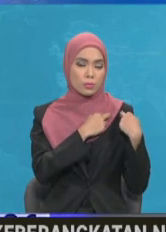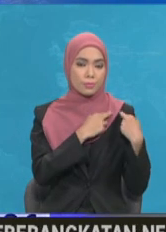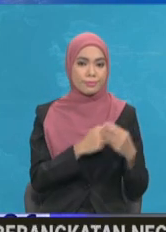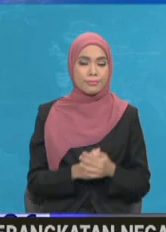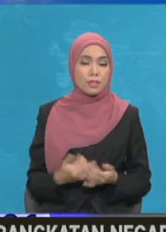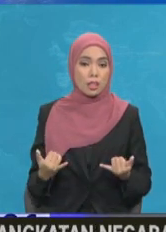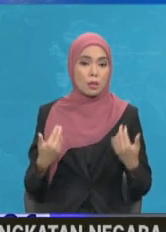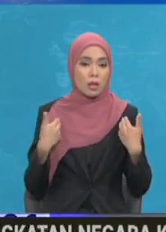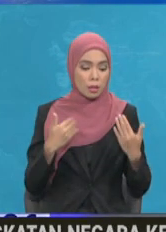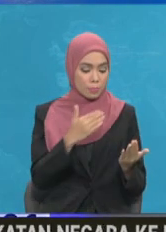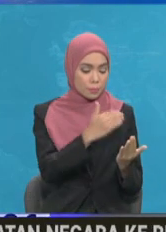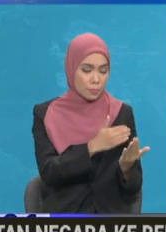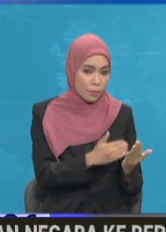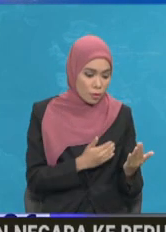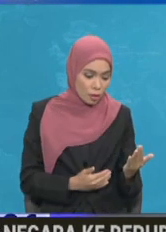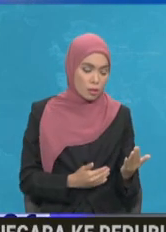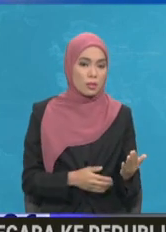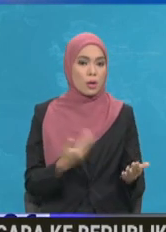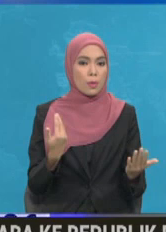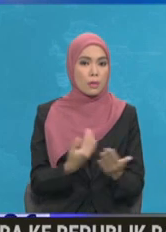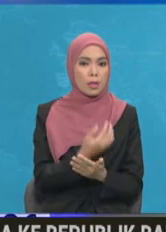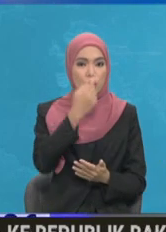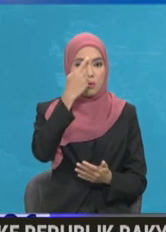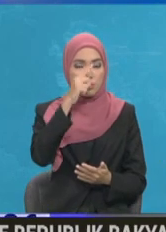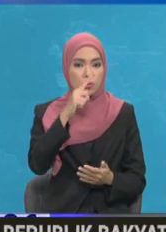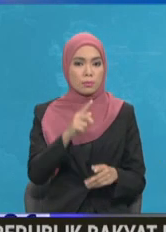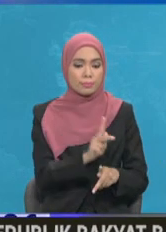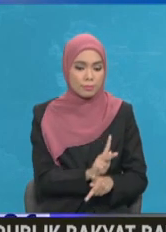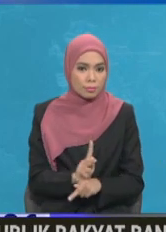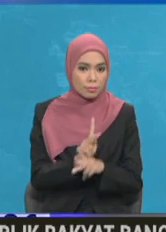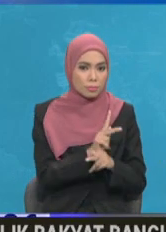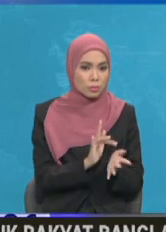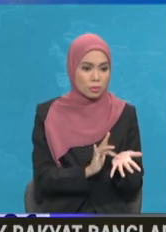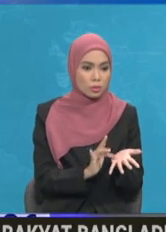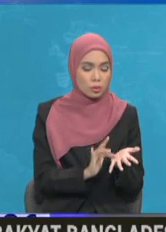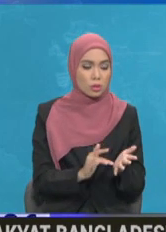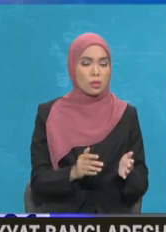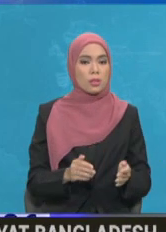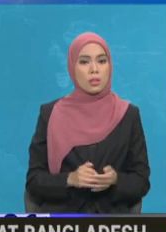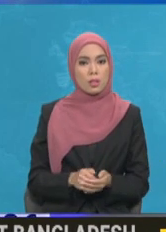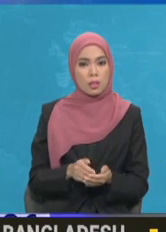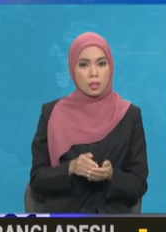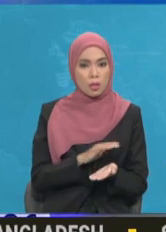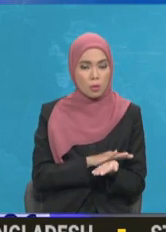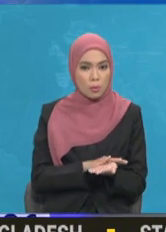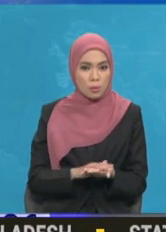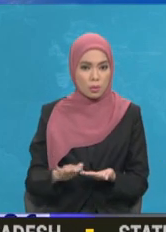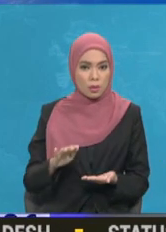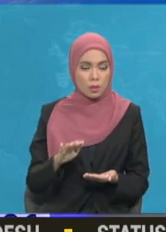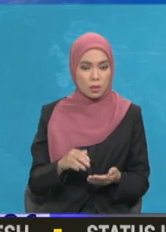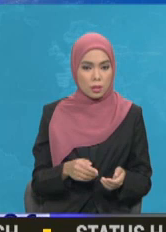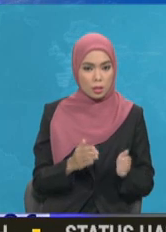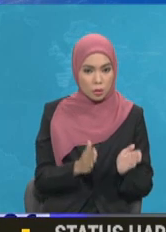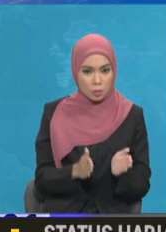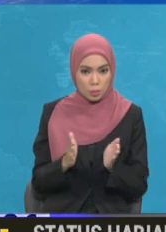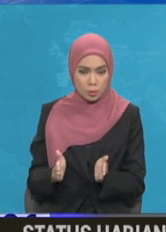langkah bagi memastikan pengurusan dan keselamatan ubah-ubatan yang teratur melalui pelaksanaan matlamat keselamatan tersakit